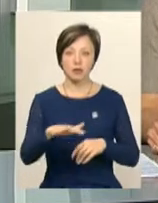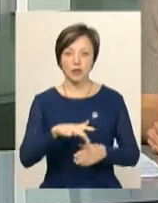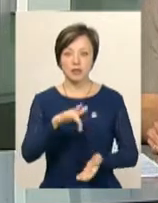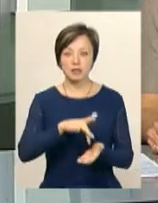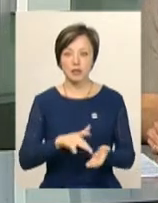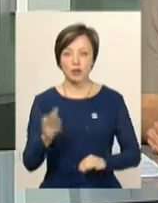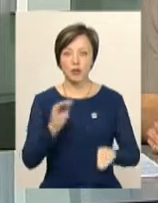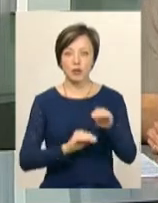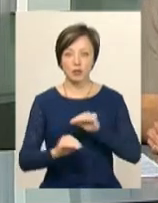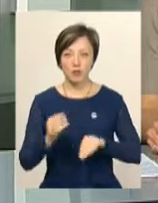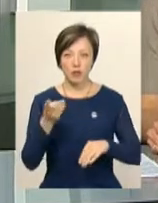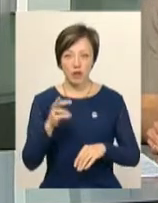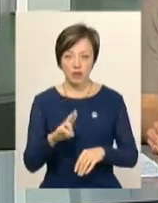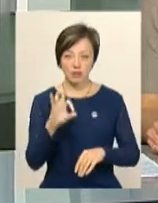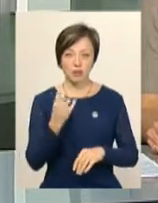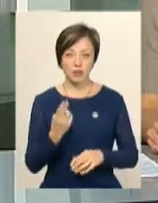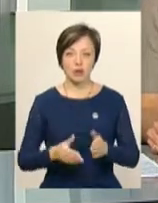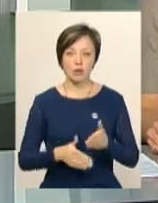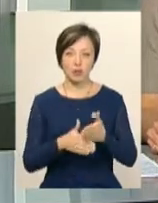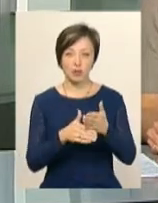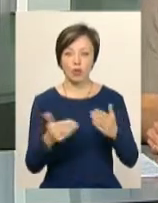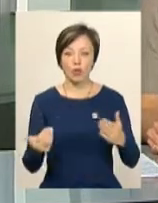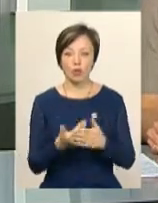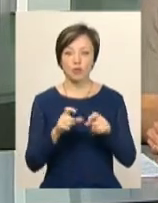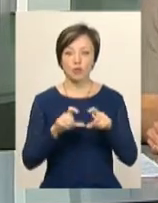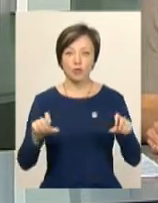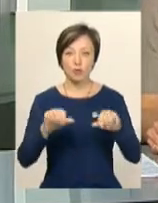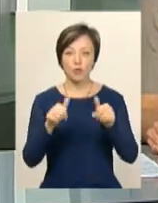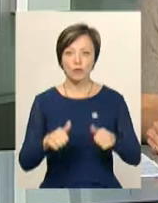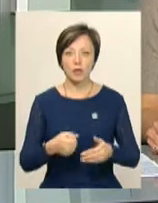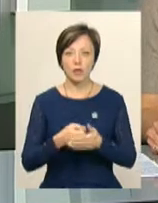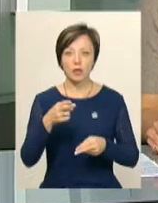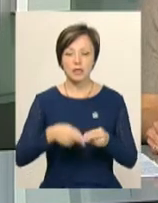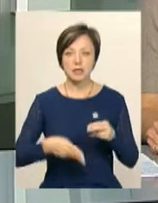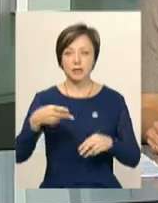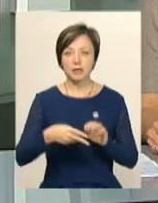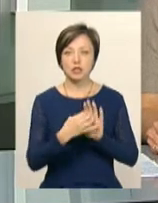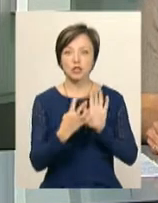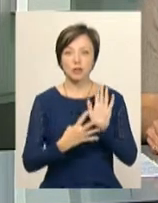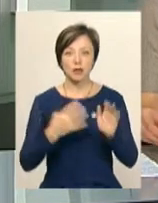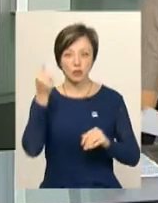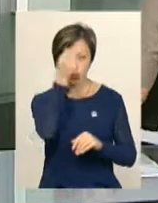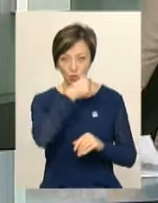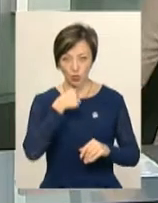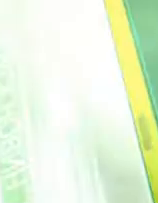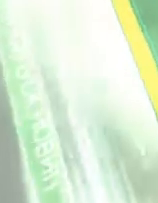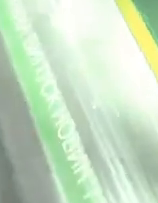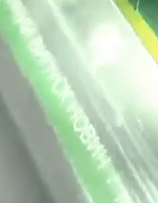центри комплектування та соціальної підтримки. Нову структуру формуватимуть до кінця 2019 року.